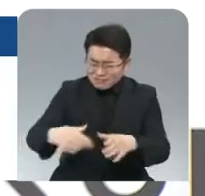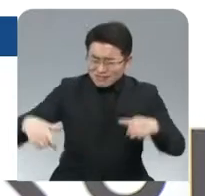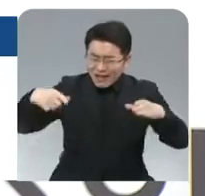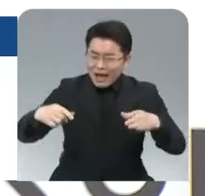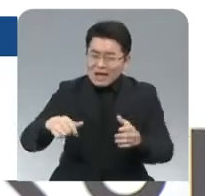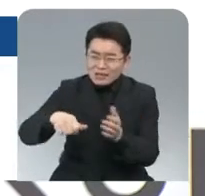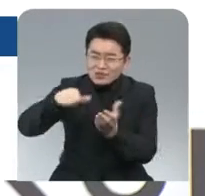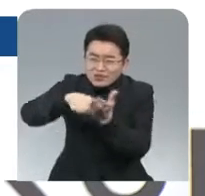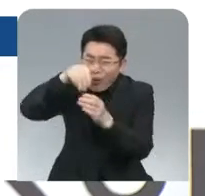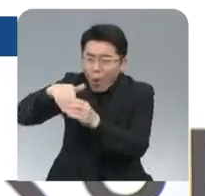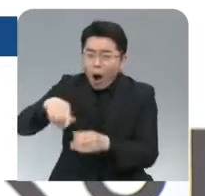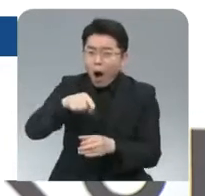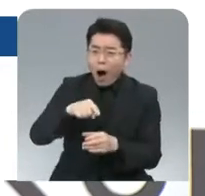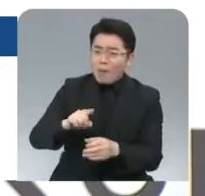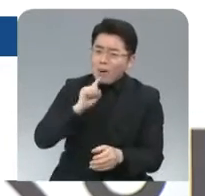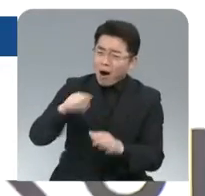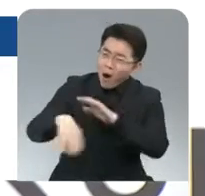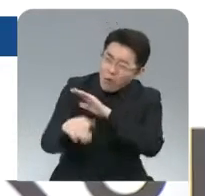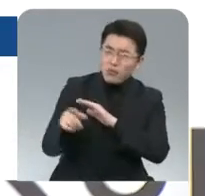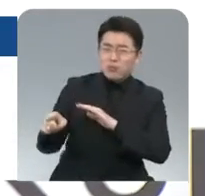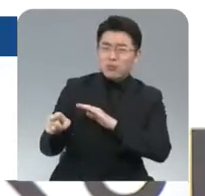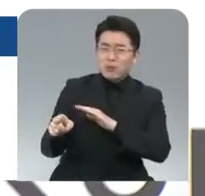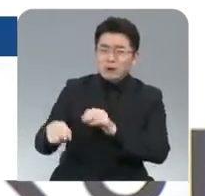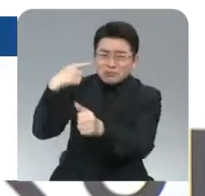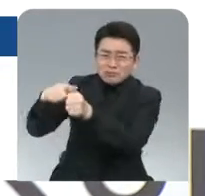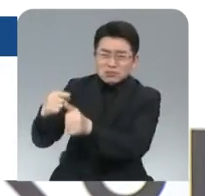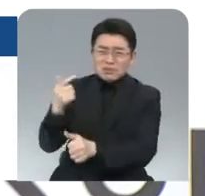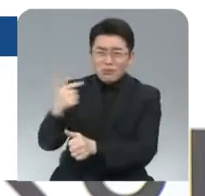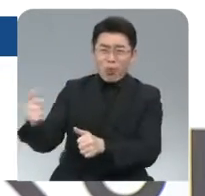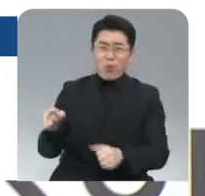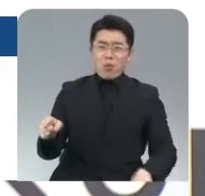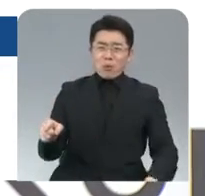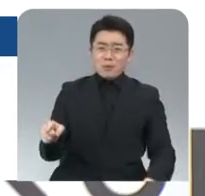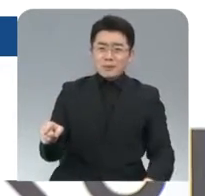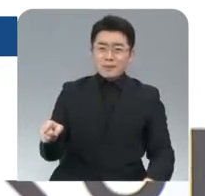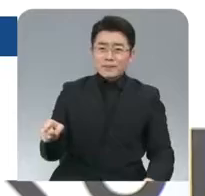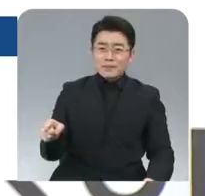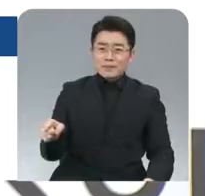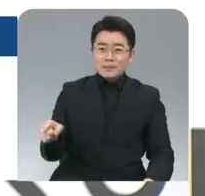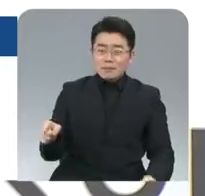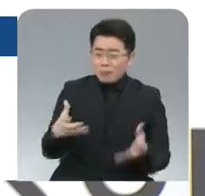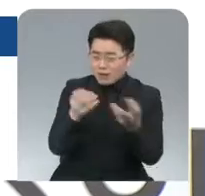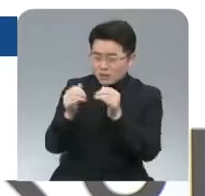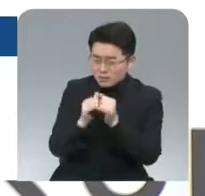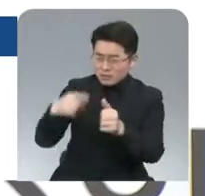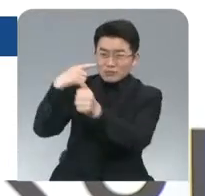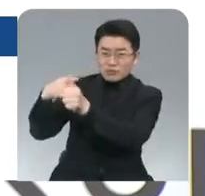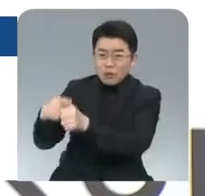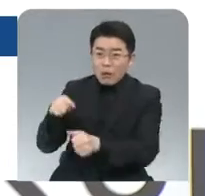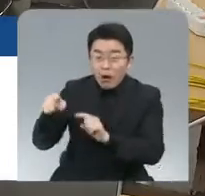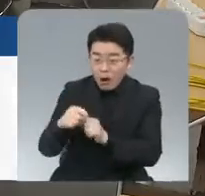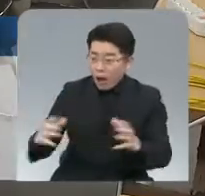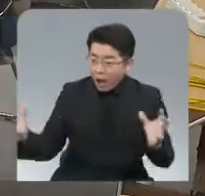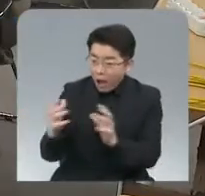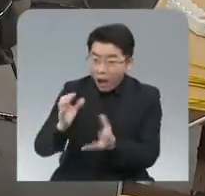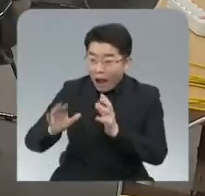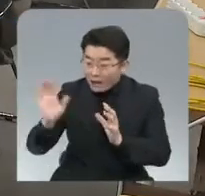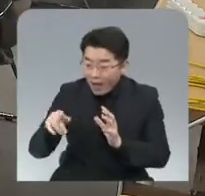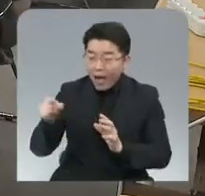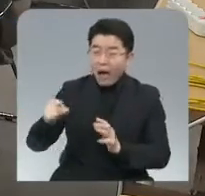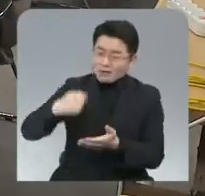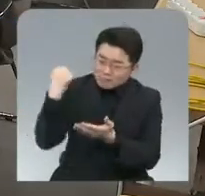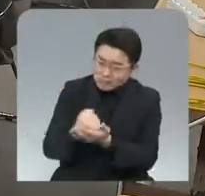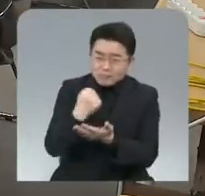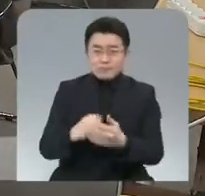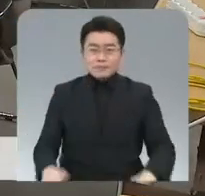おおおおおおおおおおおおおおおおおおおその上でアメリカ以外の国についても必要に応じて代表団を派遣する案を検討し